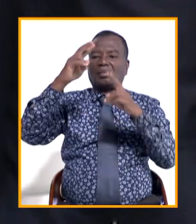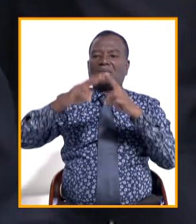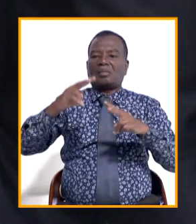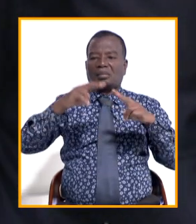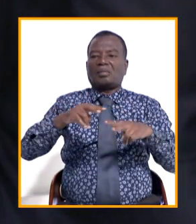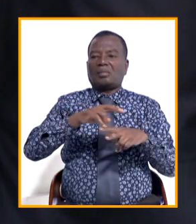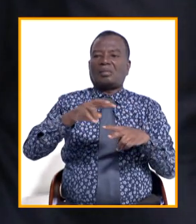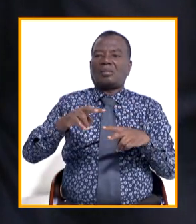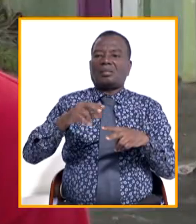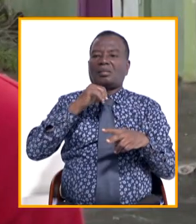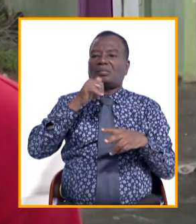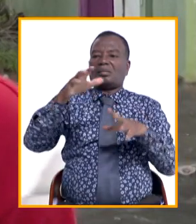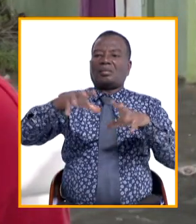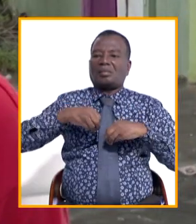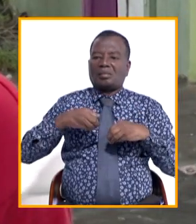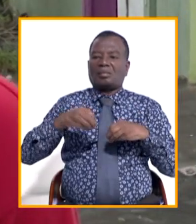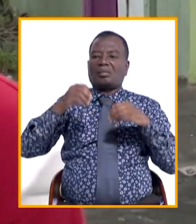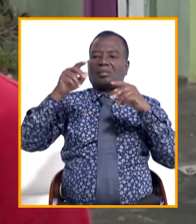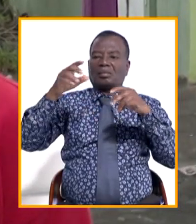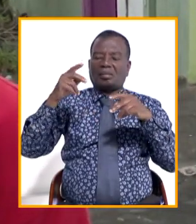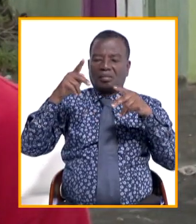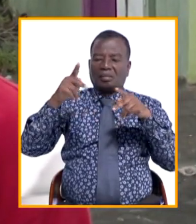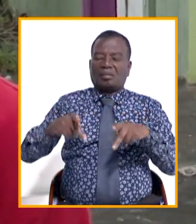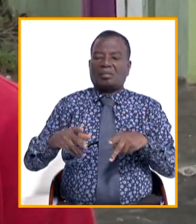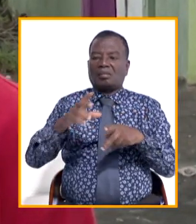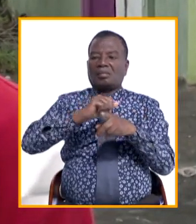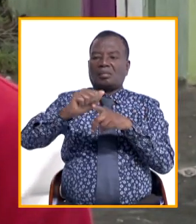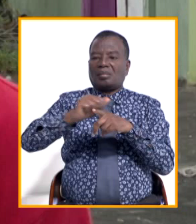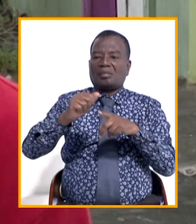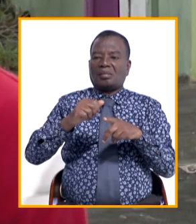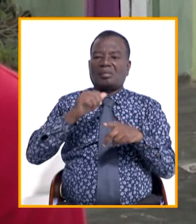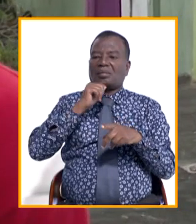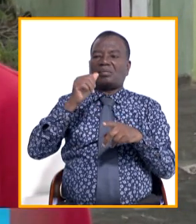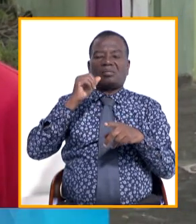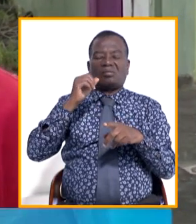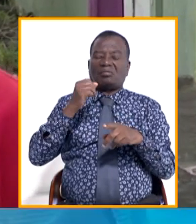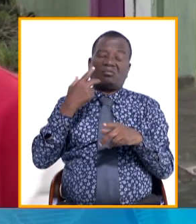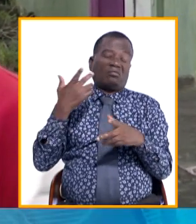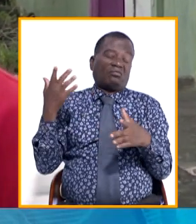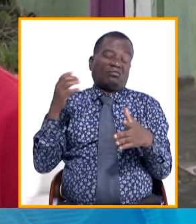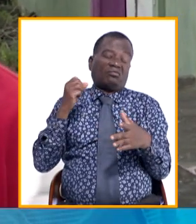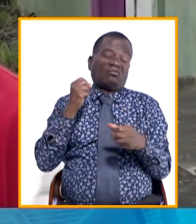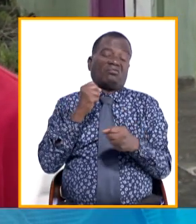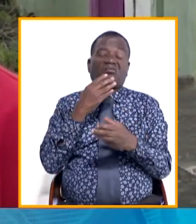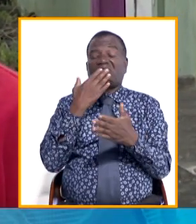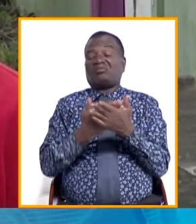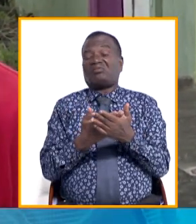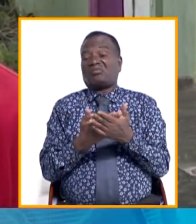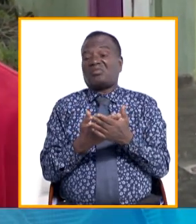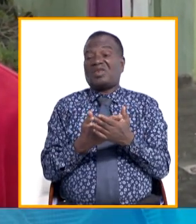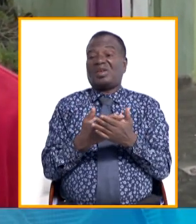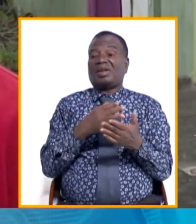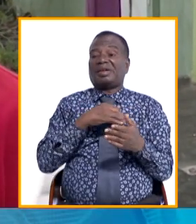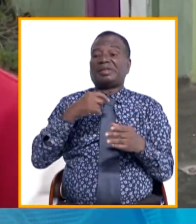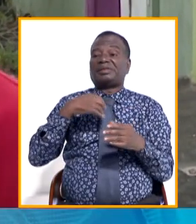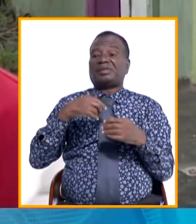que vous avez accepté? Non, je n'ai pas accepté. J'ai vu des gens pratiquer la transhumance, mais je n'ai pas trouvé ça correct. C'est comme tu arrives chez moi, moi je connais mes besoins et je